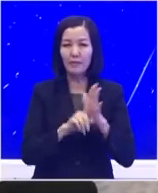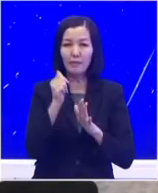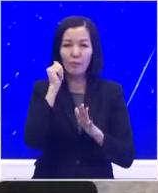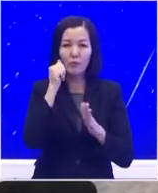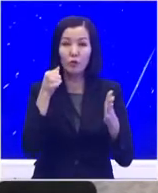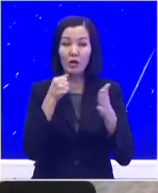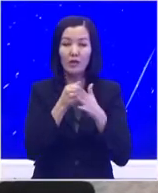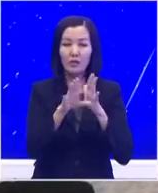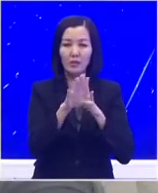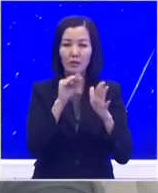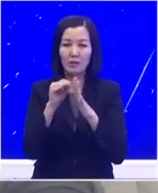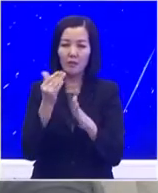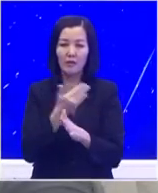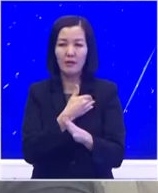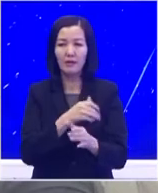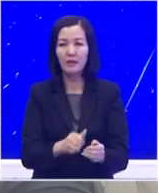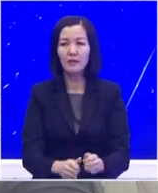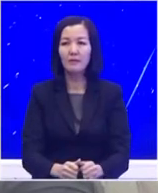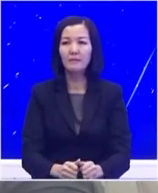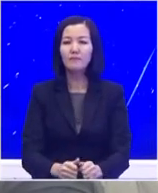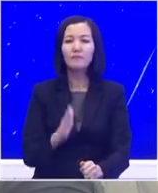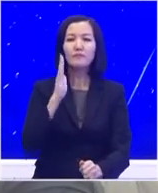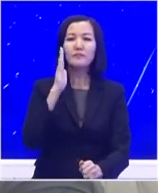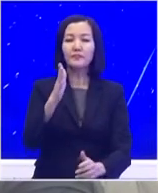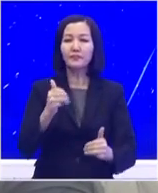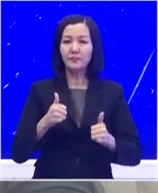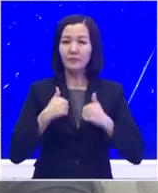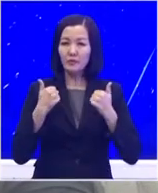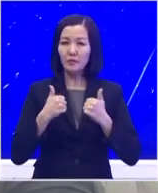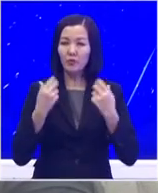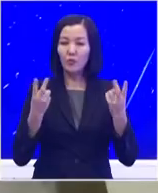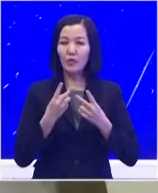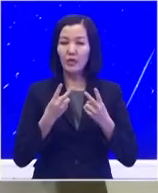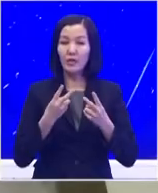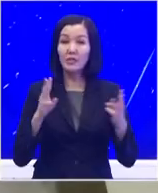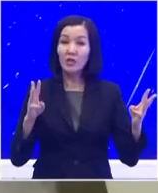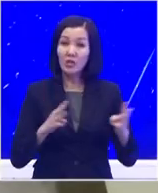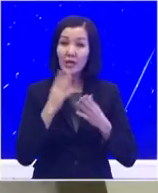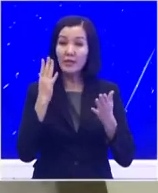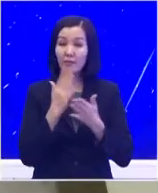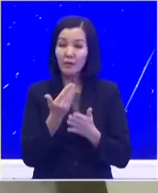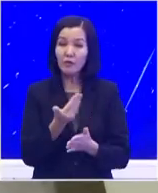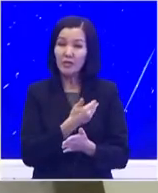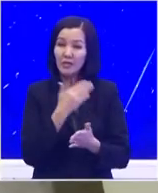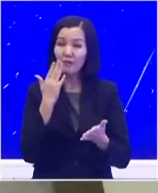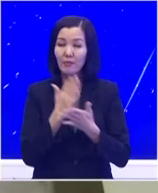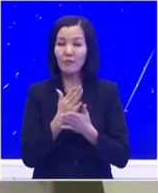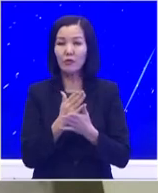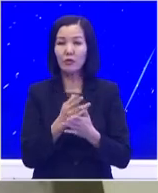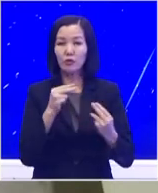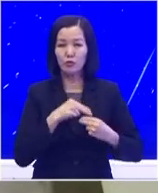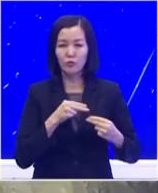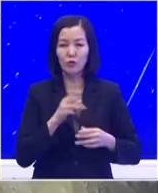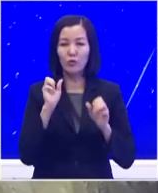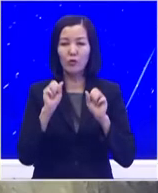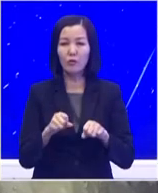қалап алатын көрінеді. Алдыға қарай ұмытылу керек екен, талпыныс болса болады екен. Сұранысқа өте жоғары, бір жарым ай болды